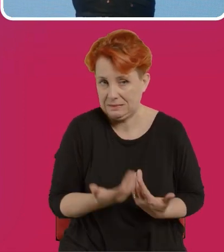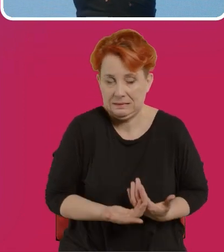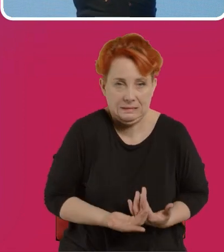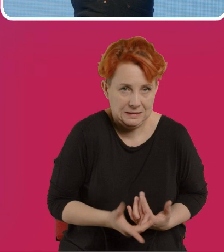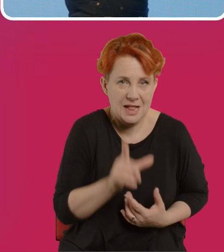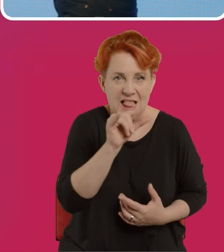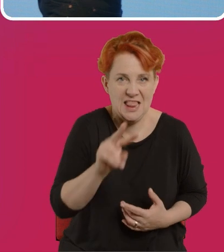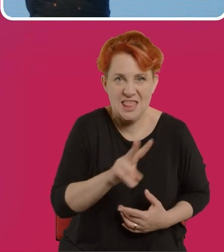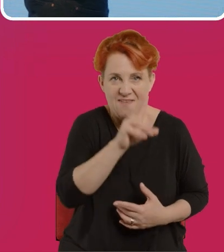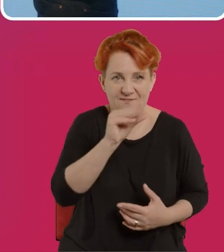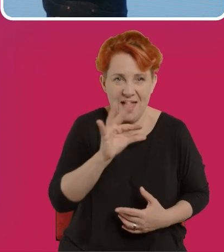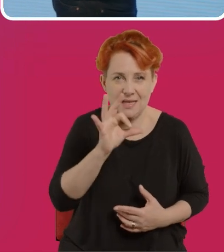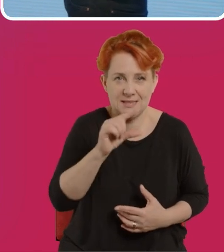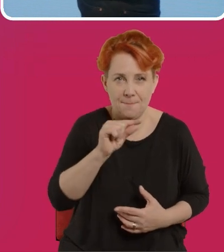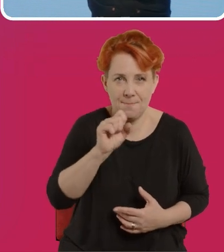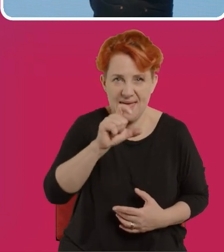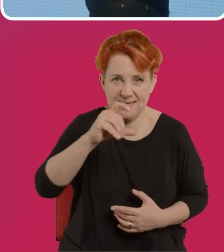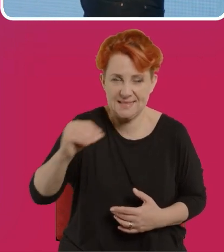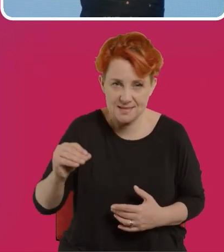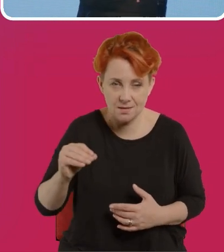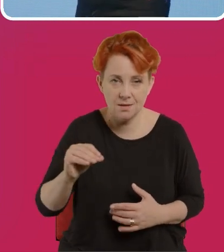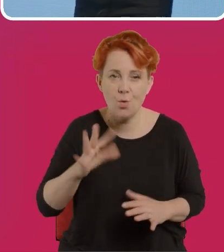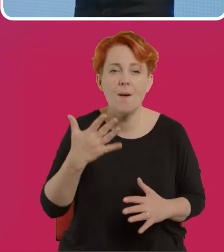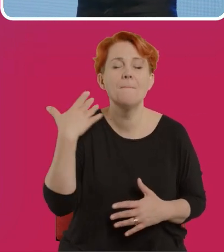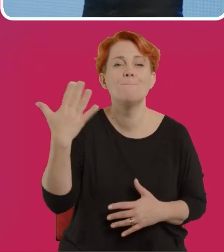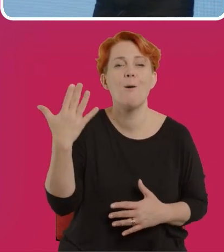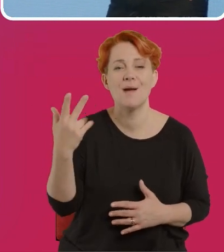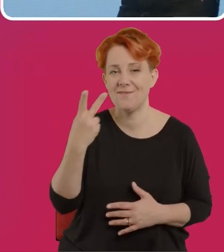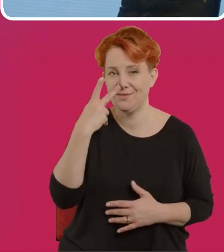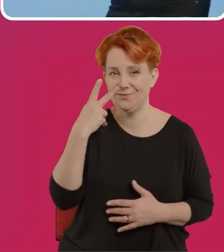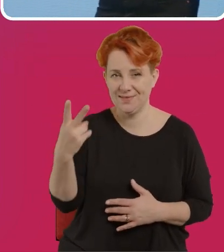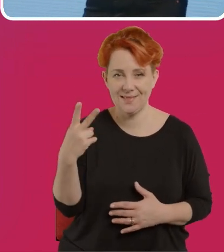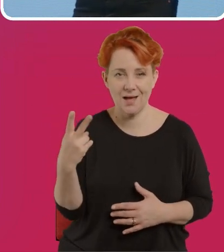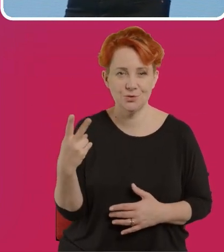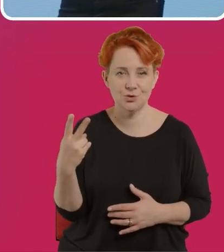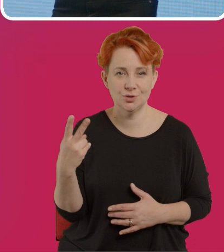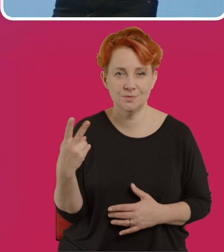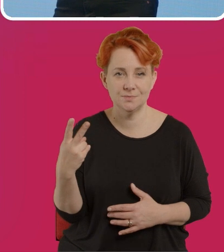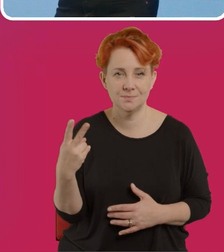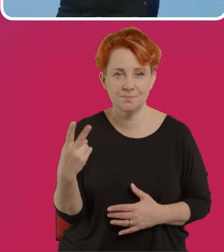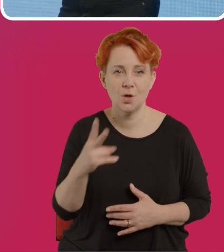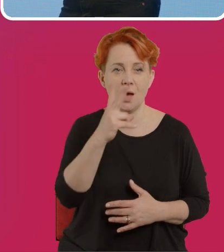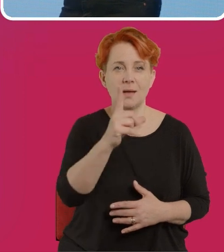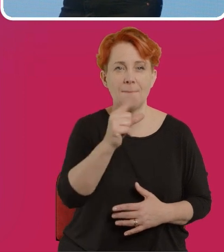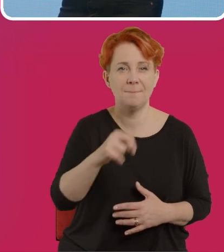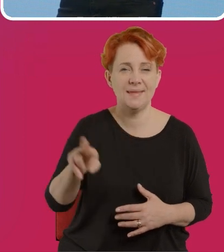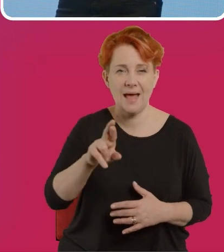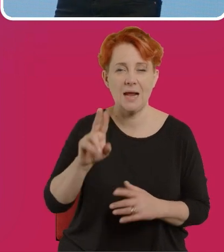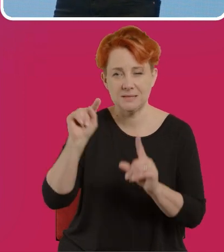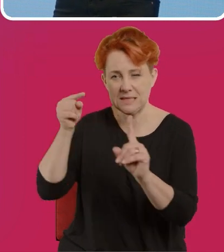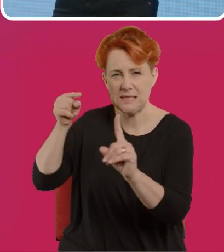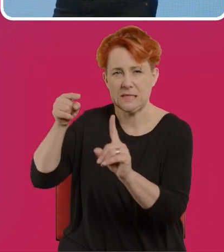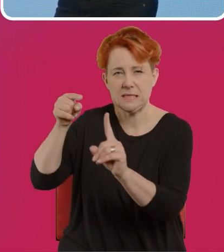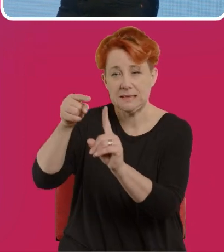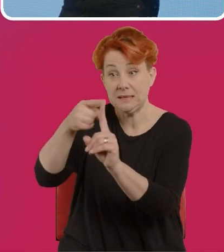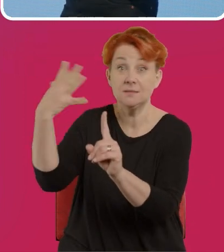Space to jest. W każdym razie tu jest po prawej stronie, widzą Państwo dążenie do KPI-ów, czyli czy jesteśmy blisko,